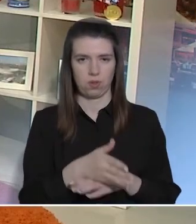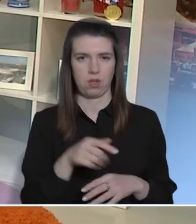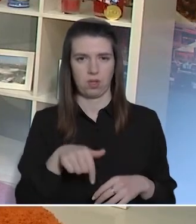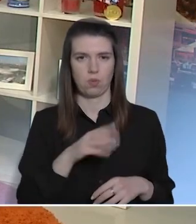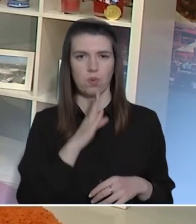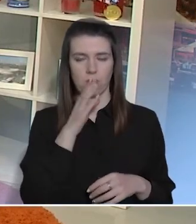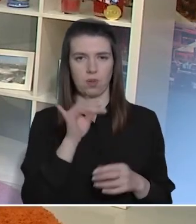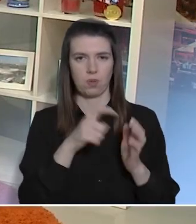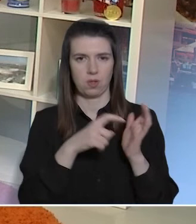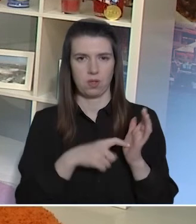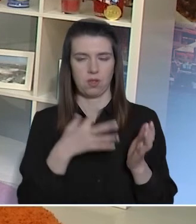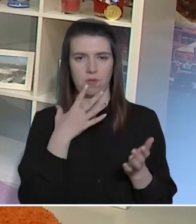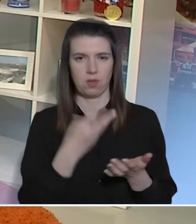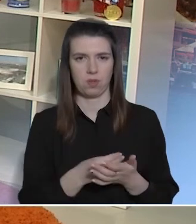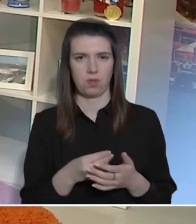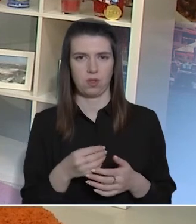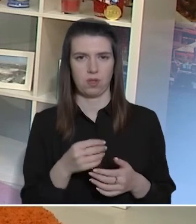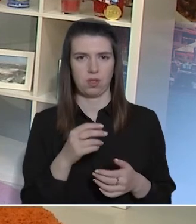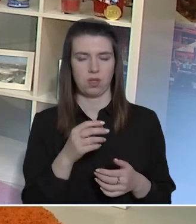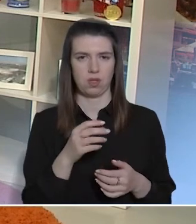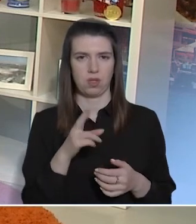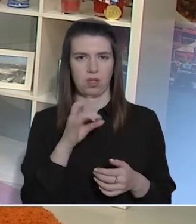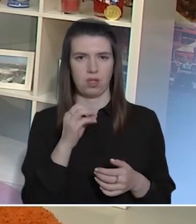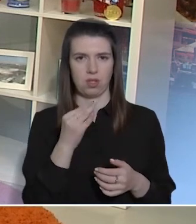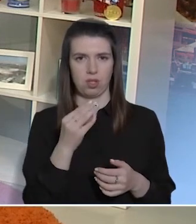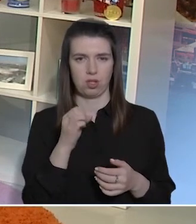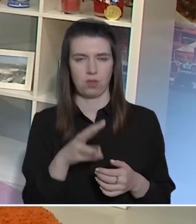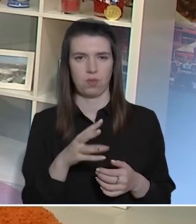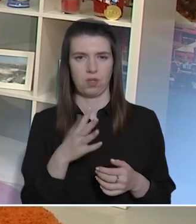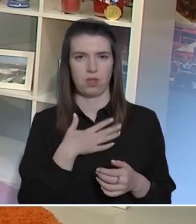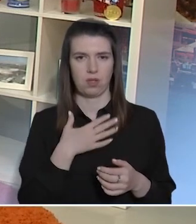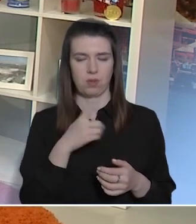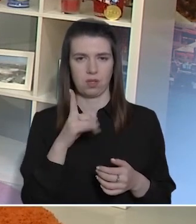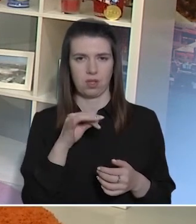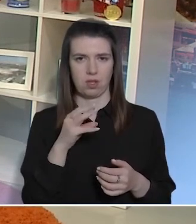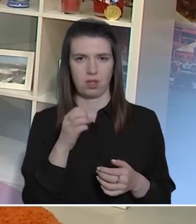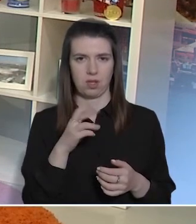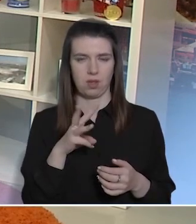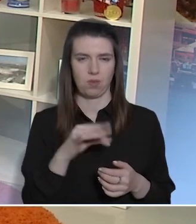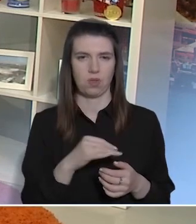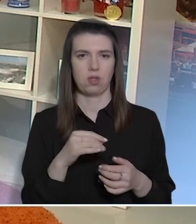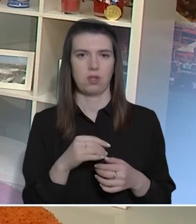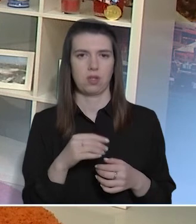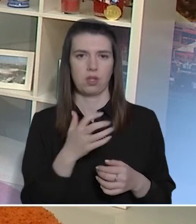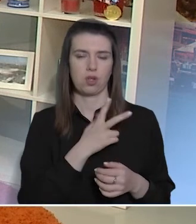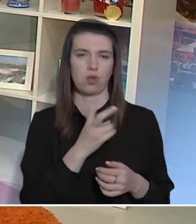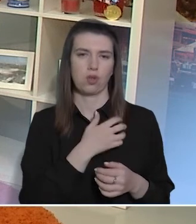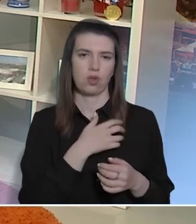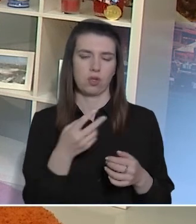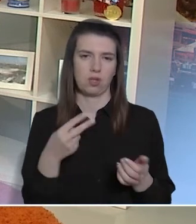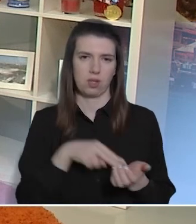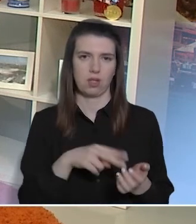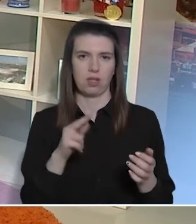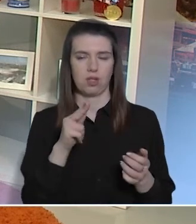гости этим утром и поделились своим, своим детищем со всеми нашими зрителями. Возможно, кто-то захочет